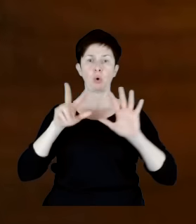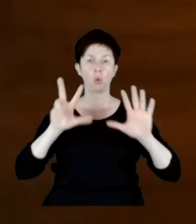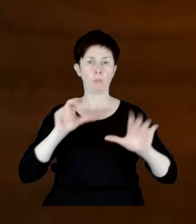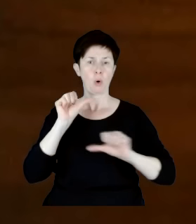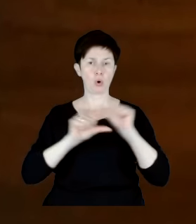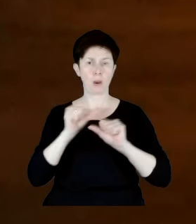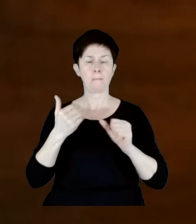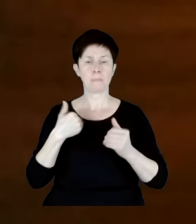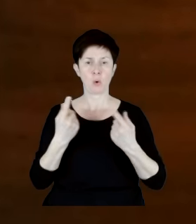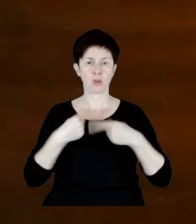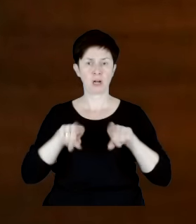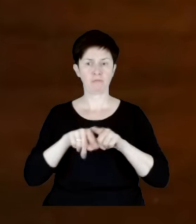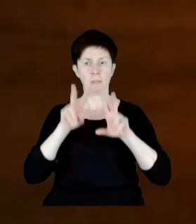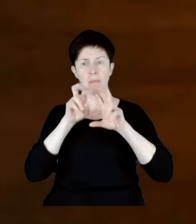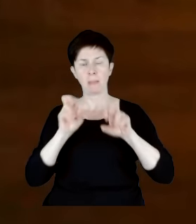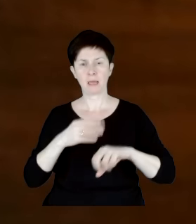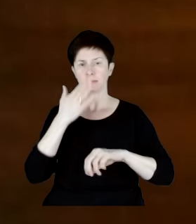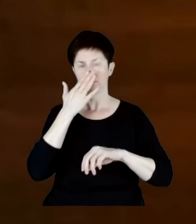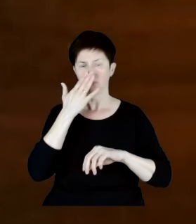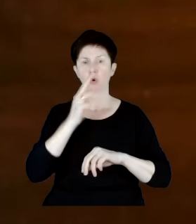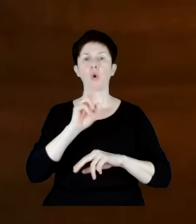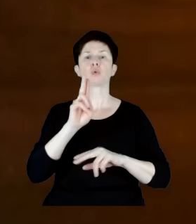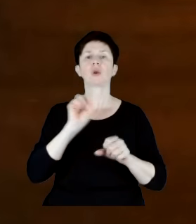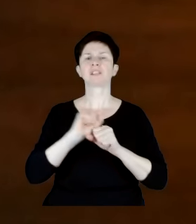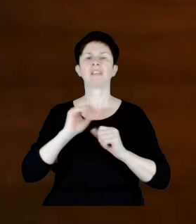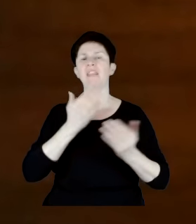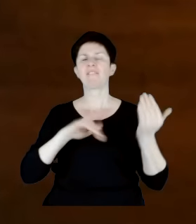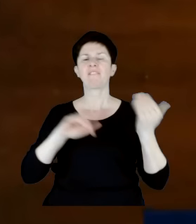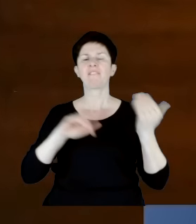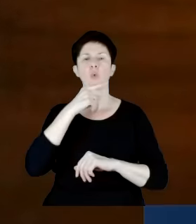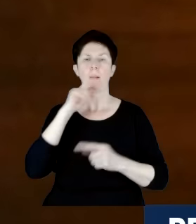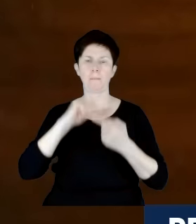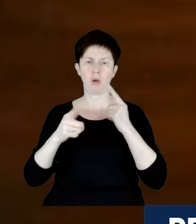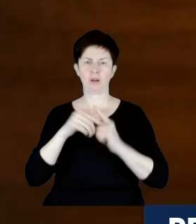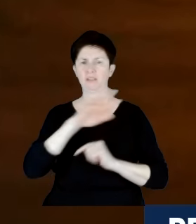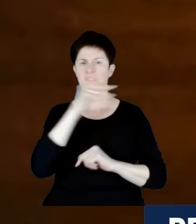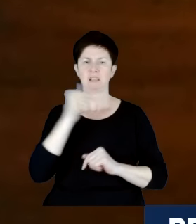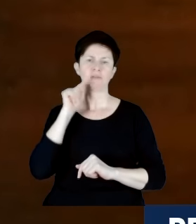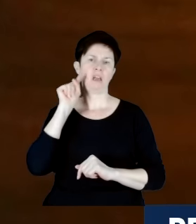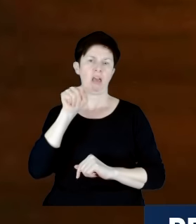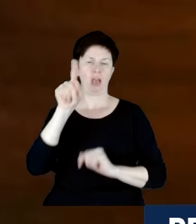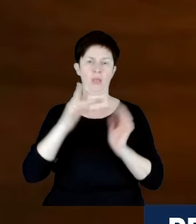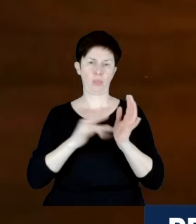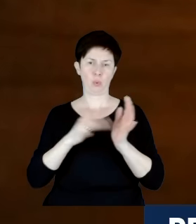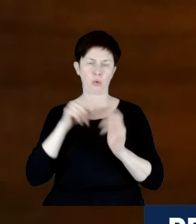takie badanie dotyczące, kto jest największym kłamcą w polityce, no to był wskazywany Donald Tusk. Ze względu